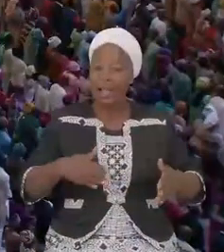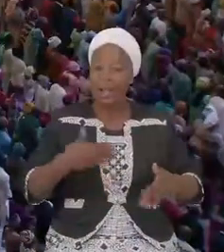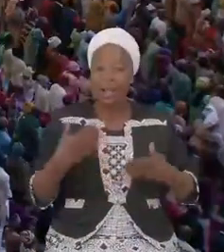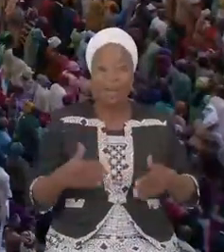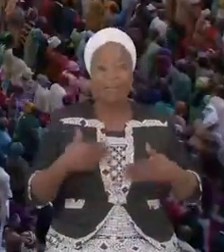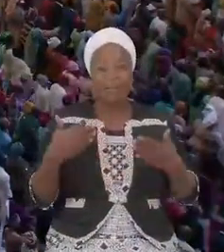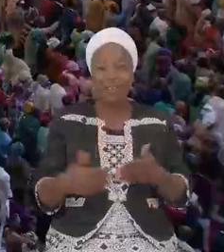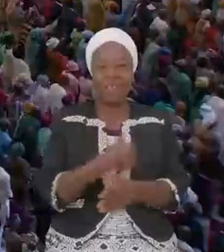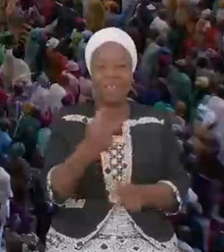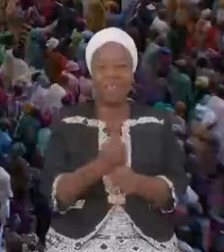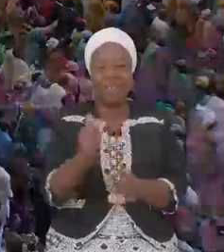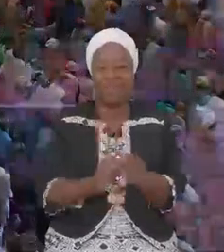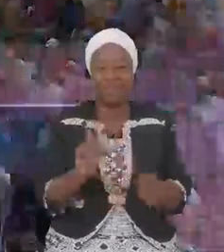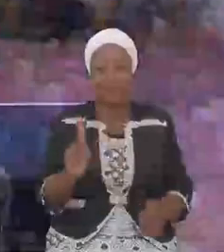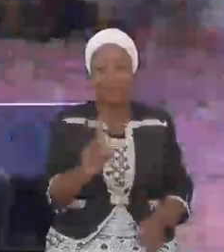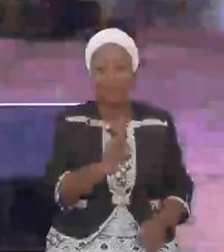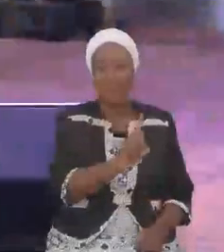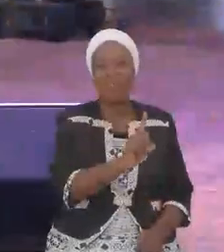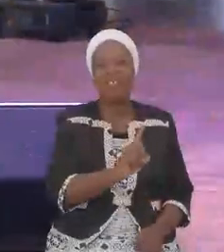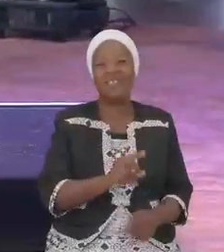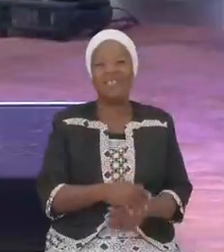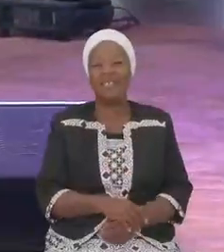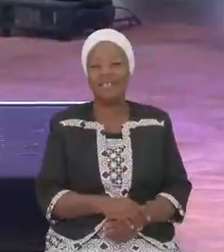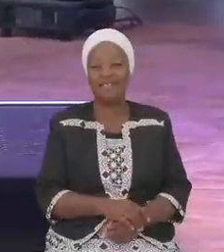Heureuse année à vous tous.